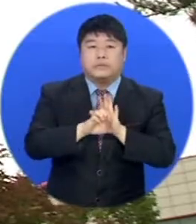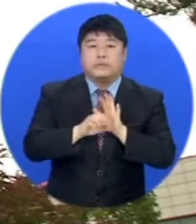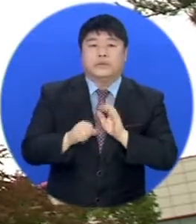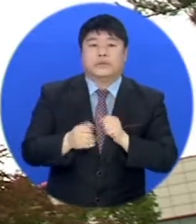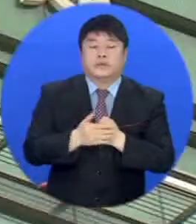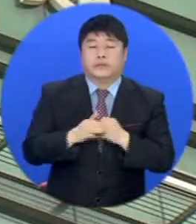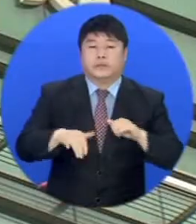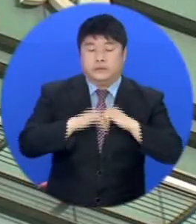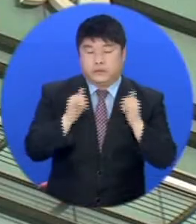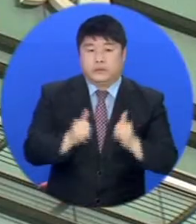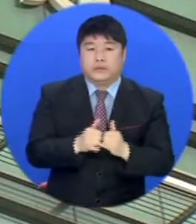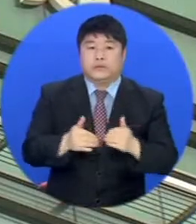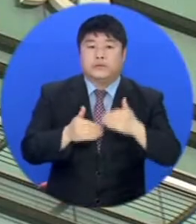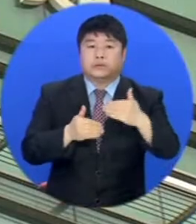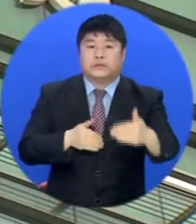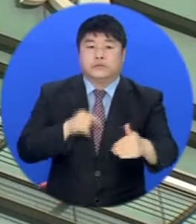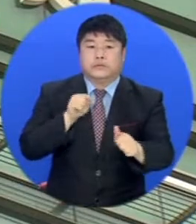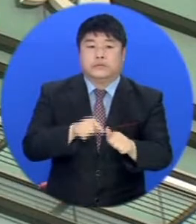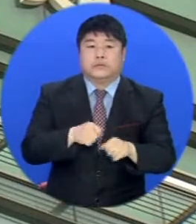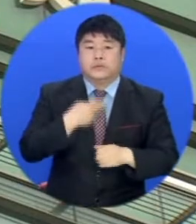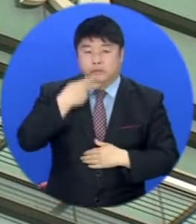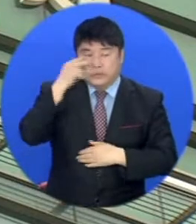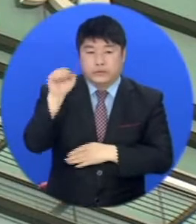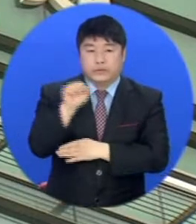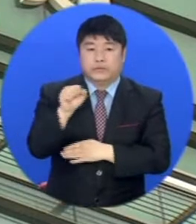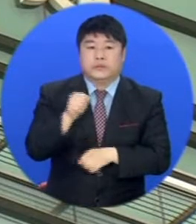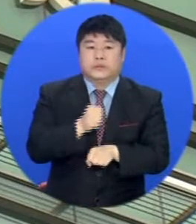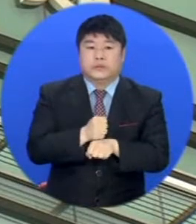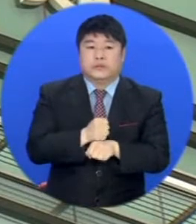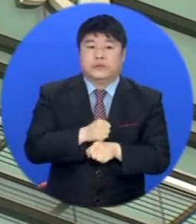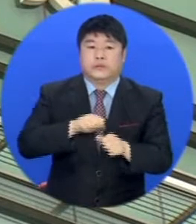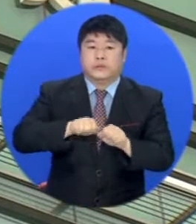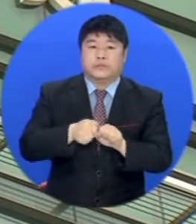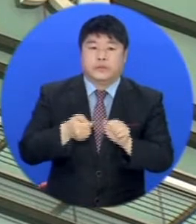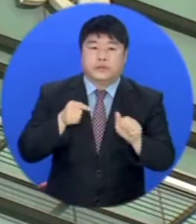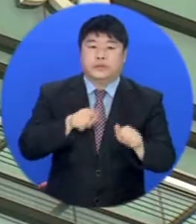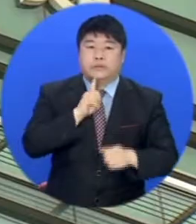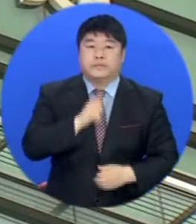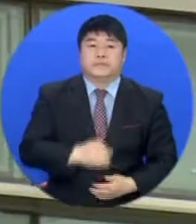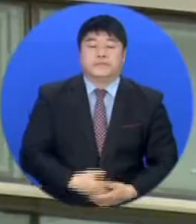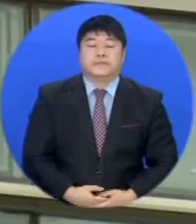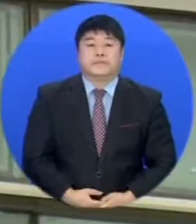사회적 거리두기 권고에도 음주운전을 한 점이 고려됐다고 덧붙였습니다.